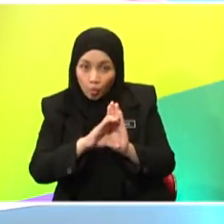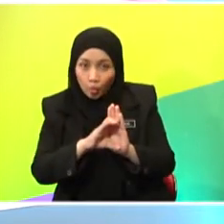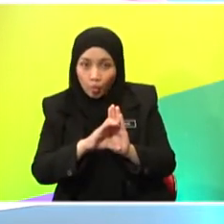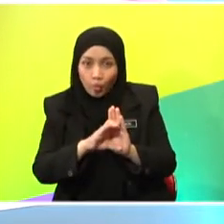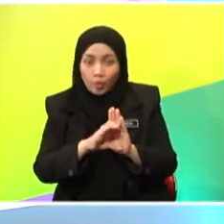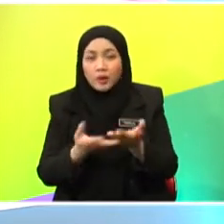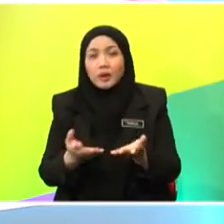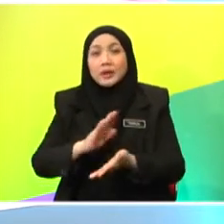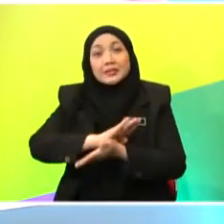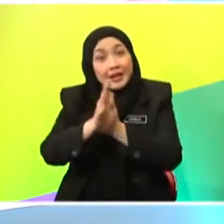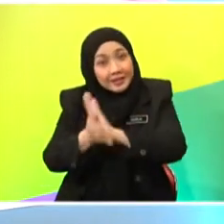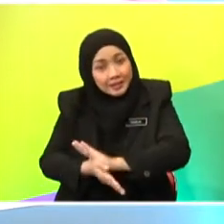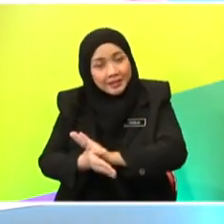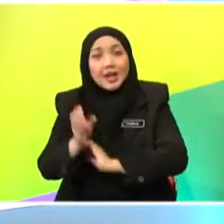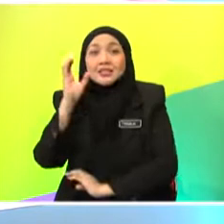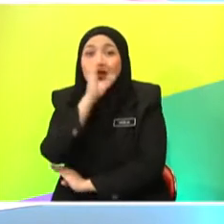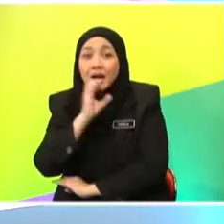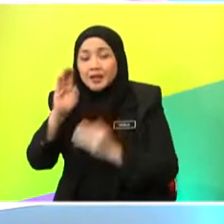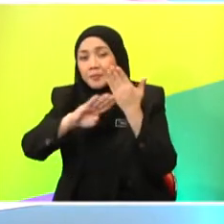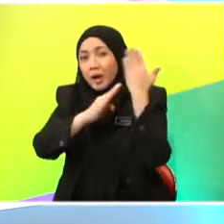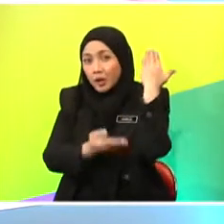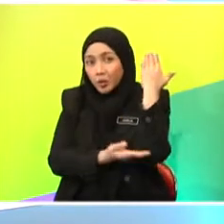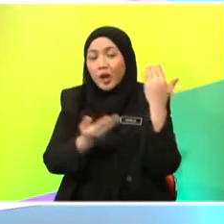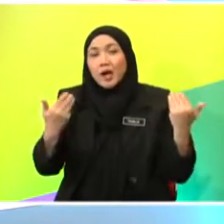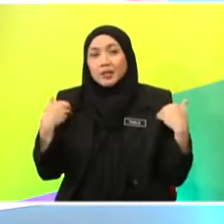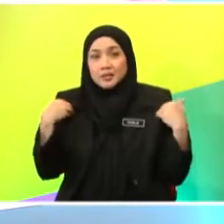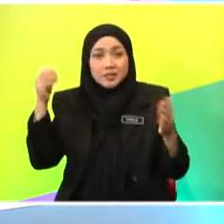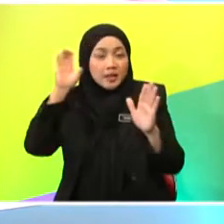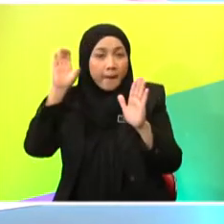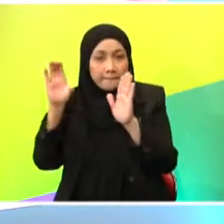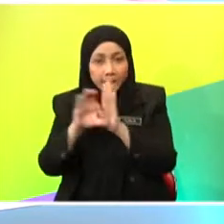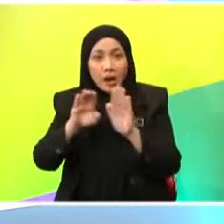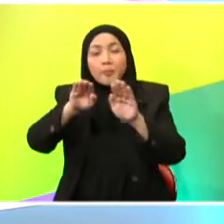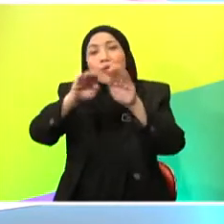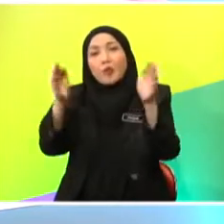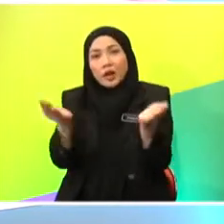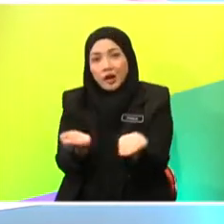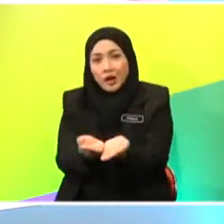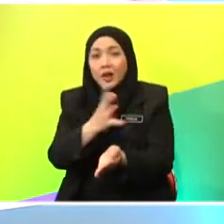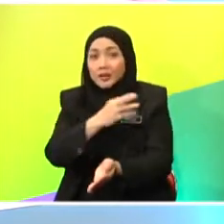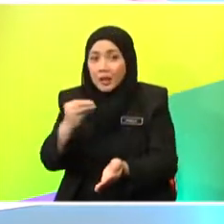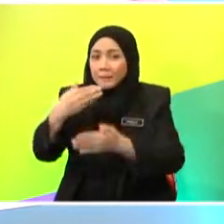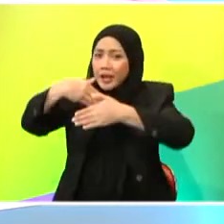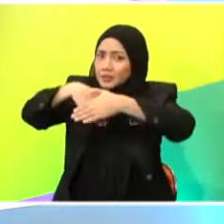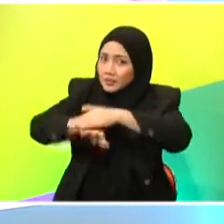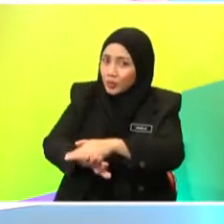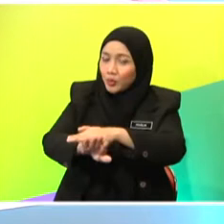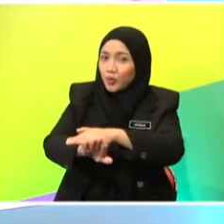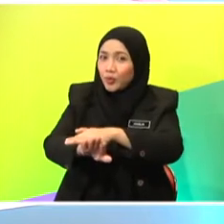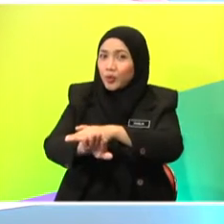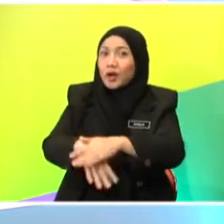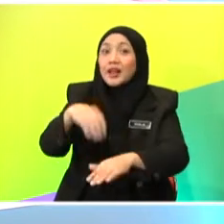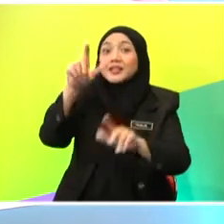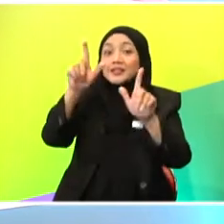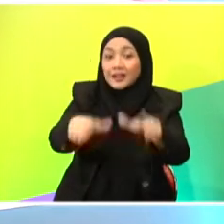hit enak cari back itu yang mana ada gambar bola nyelesaiin jadi saya akan masuk ke dalam bakul yang ada gambar